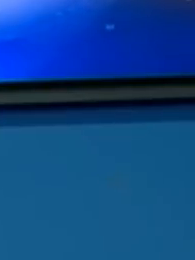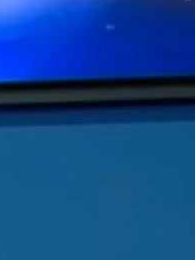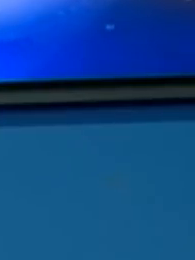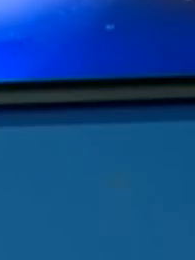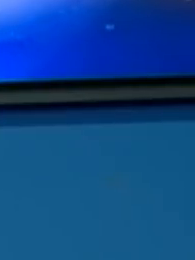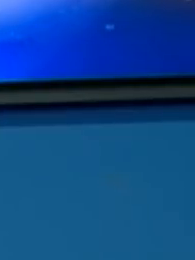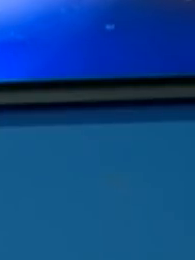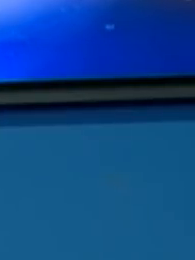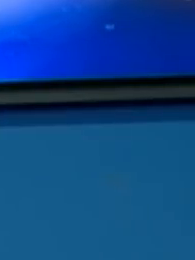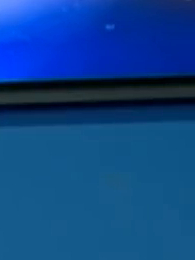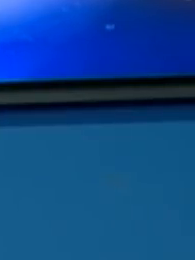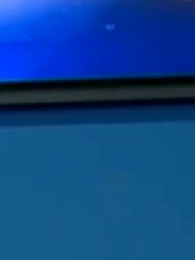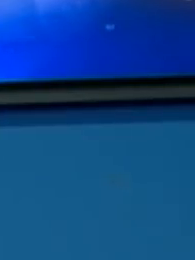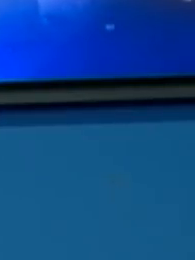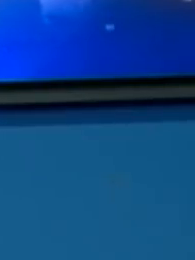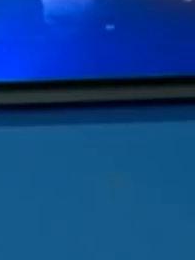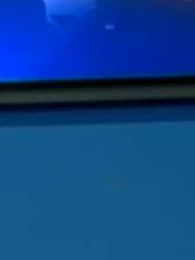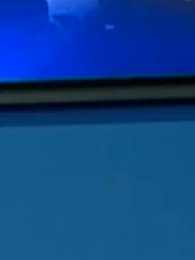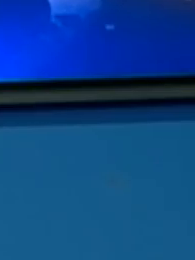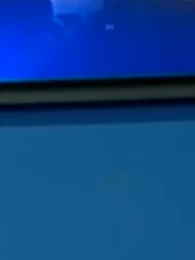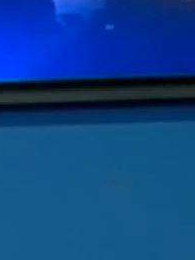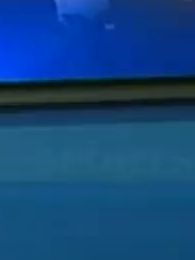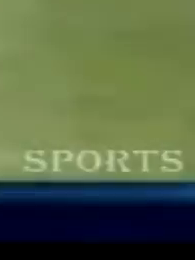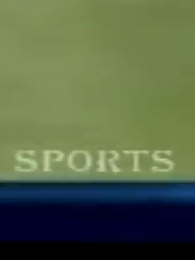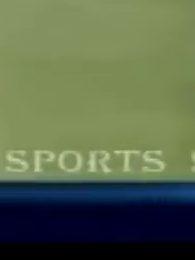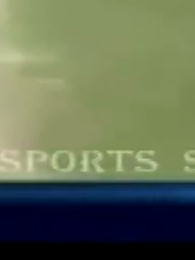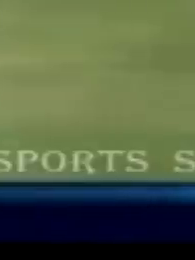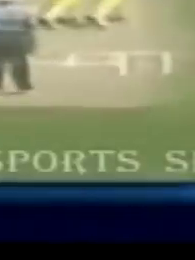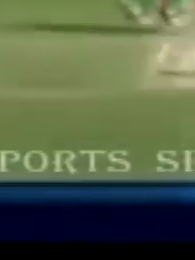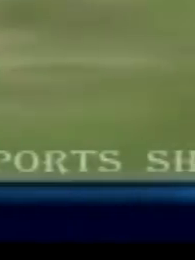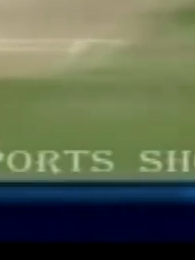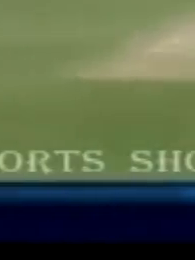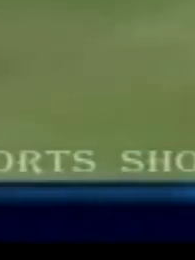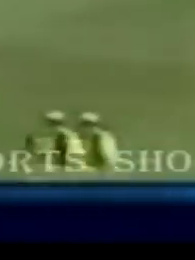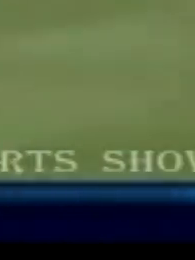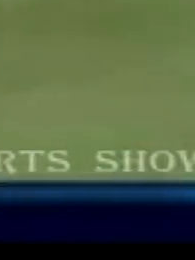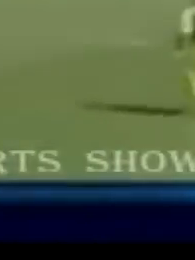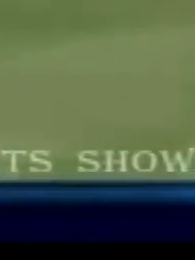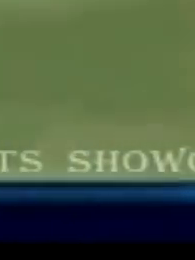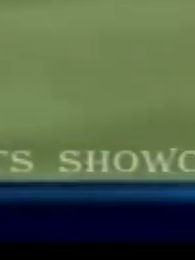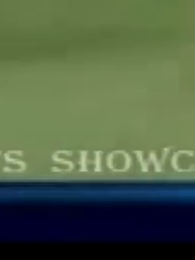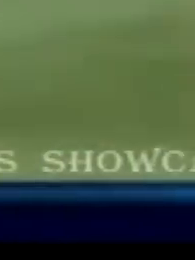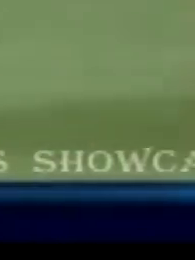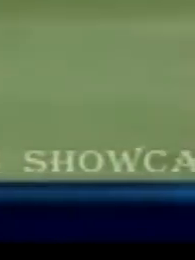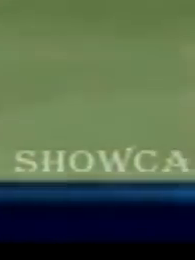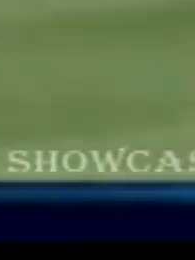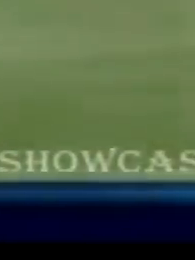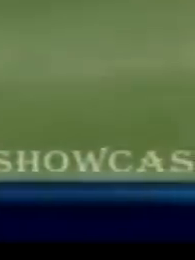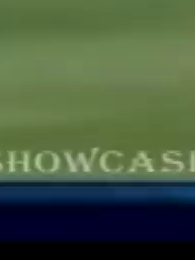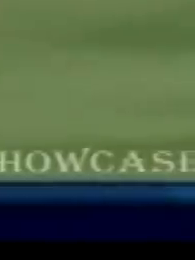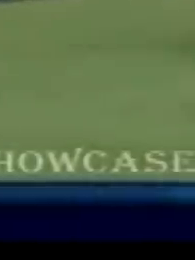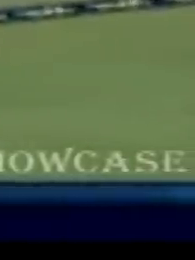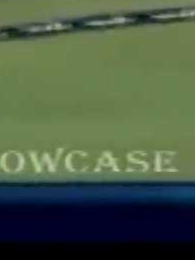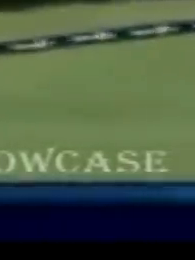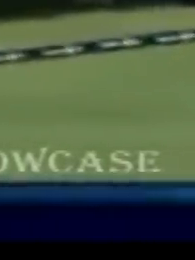করোনা ভাইরাস মহামারীতে ক্ষতিগ্রস্তদের সাহায্যে ইতিহাসের সর্বোচ্চ রান তাড়া করে জয়ের রেকর্ড ব্যাটটি তুলে নিলামে দিয়েছেন দক্ষিণ আফ্রিকার